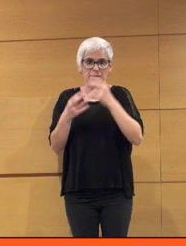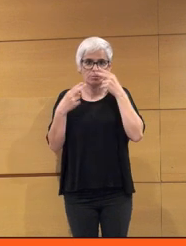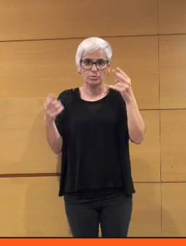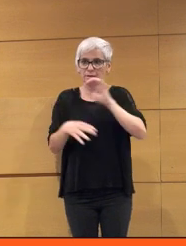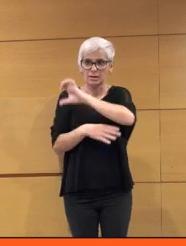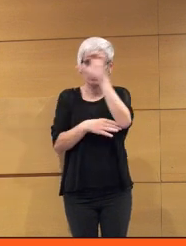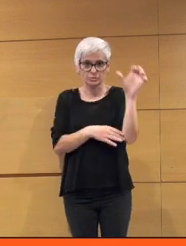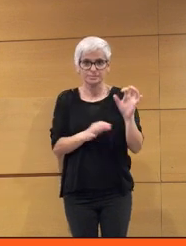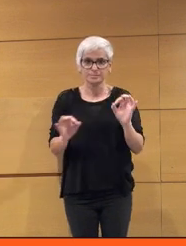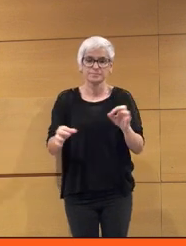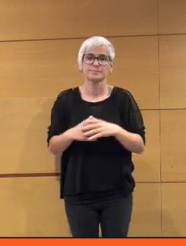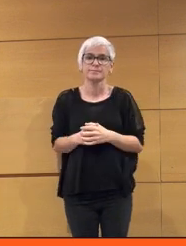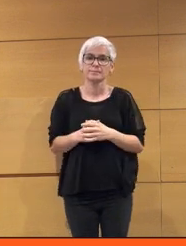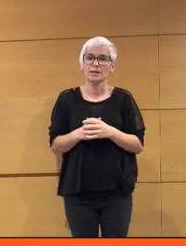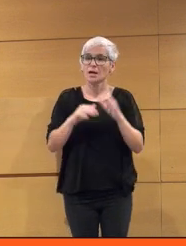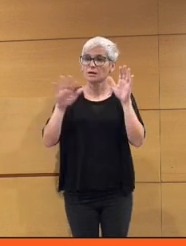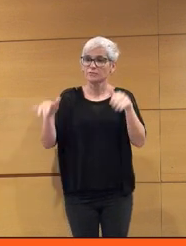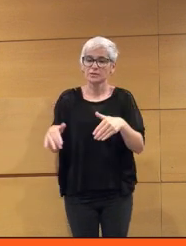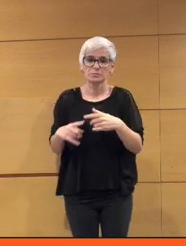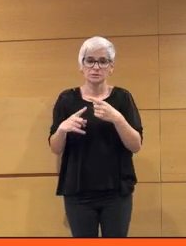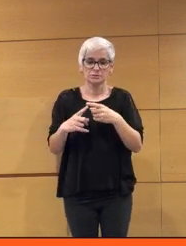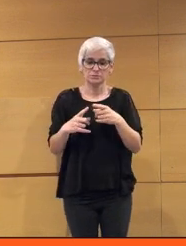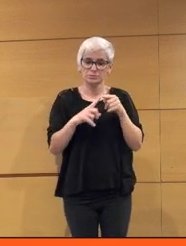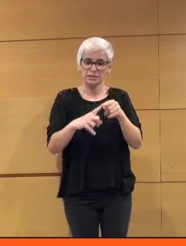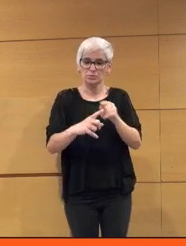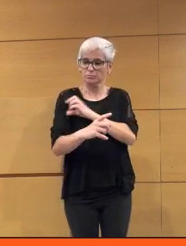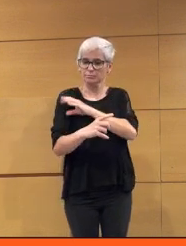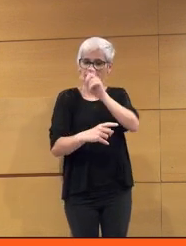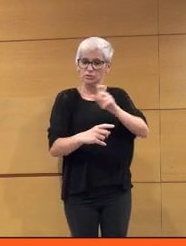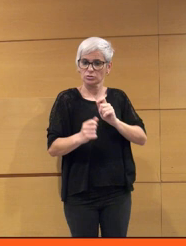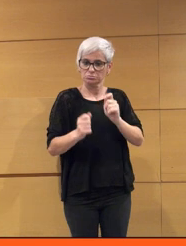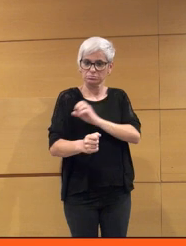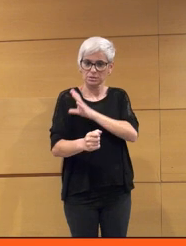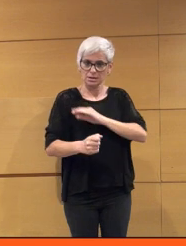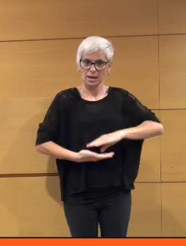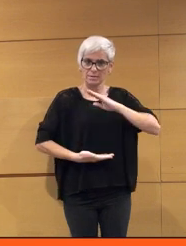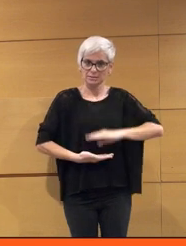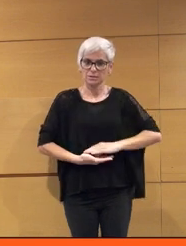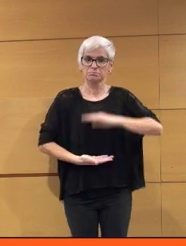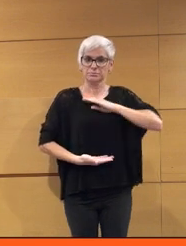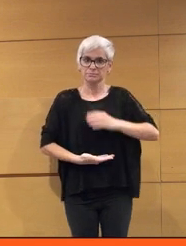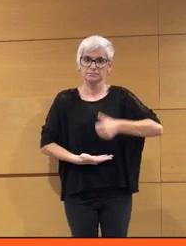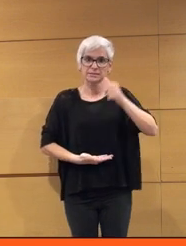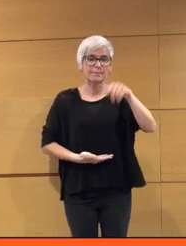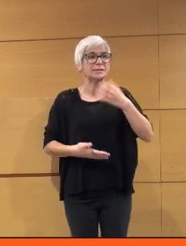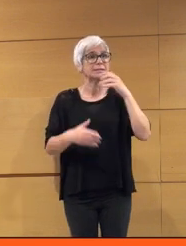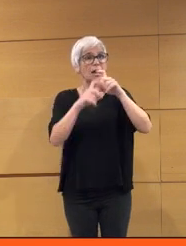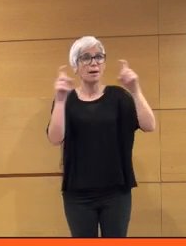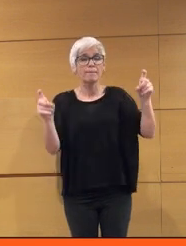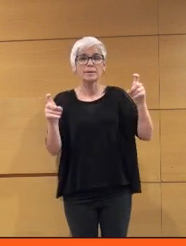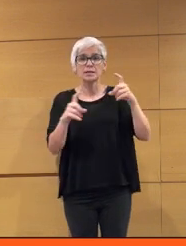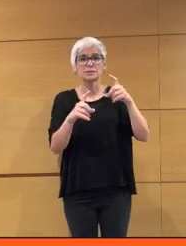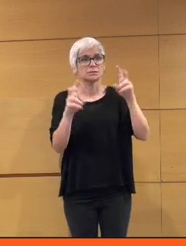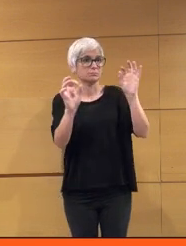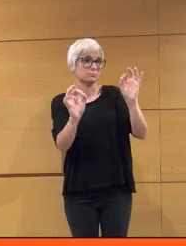Europea. I els pilars estan en empoderar les persones, no?, per reforçar les seves capacitats. A nivell d'empreses, un